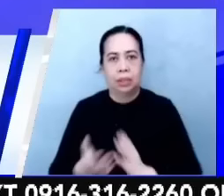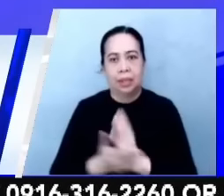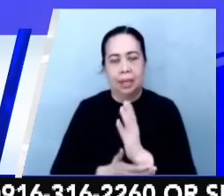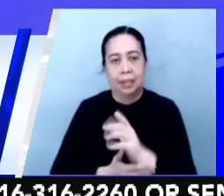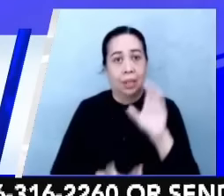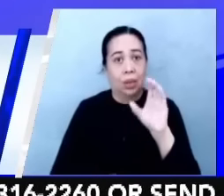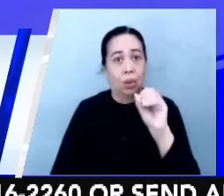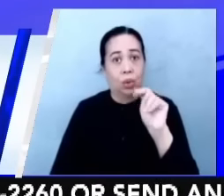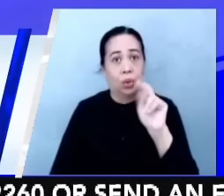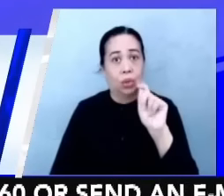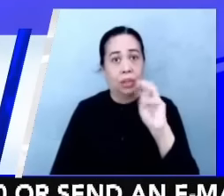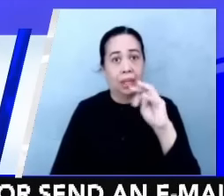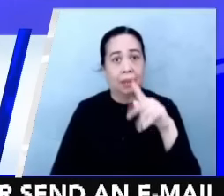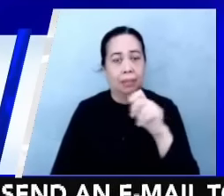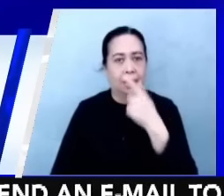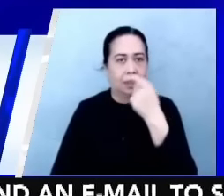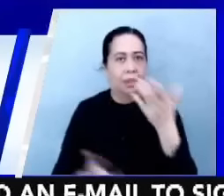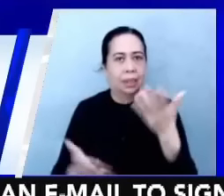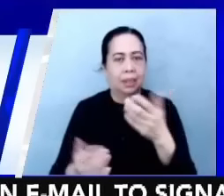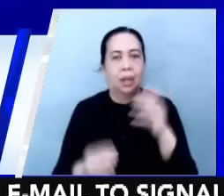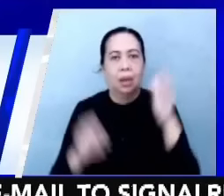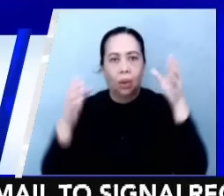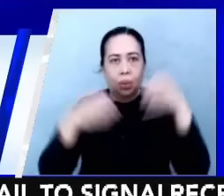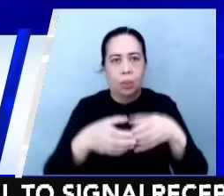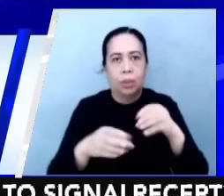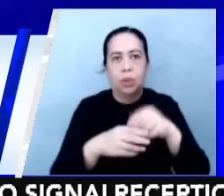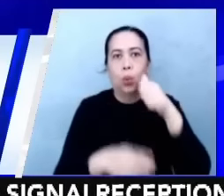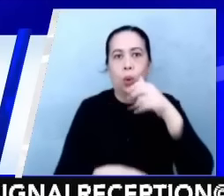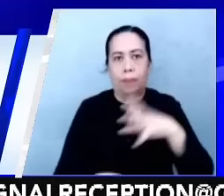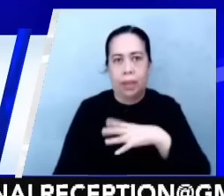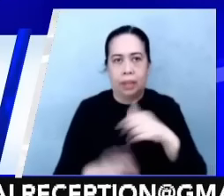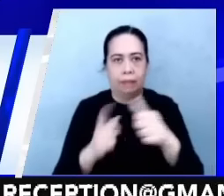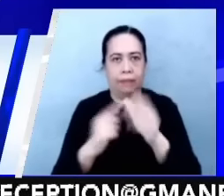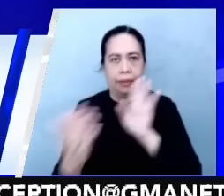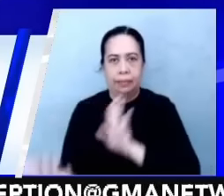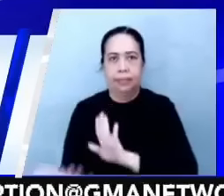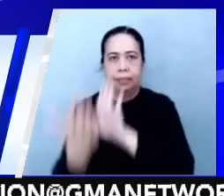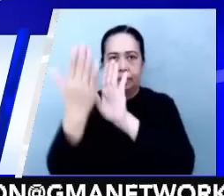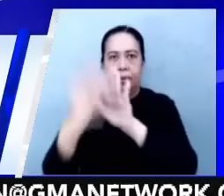namin sa committee on women so kailangan muna niyang humarap sa amin